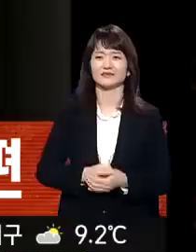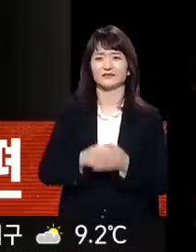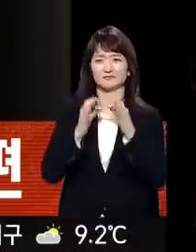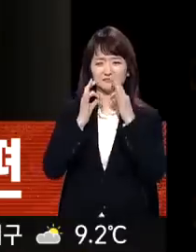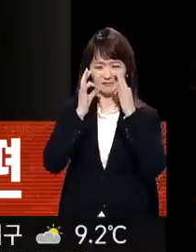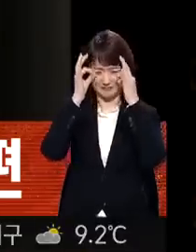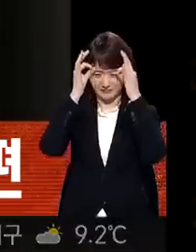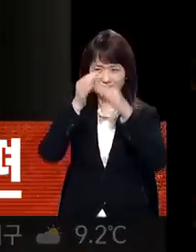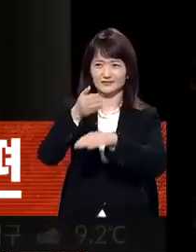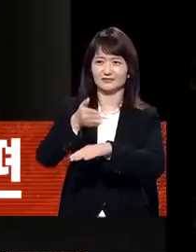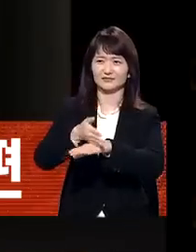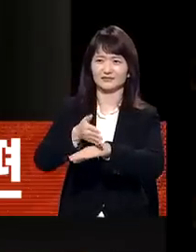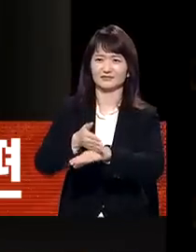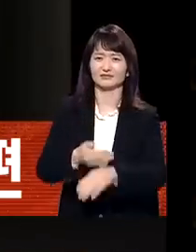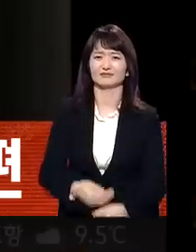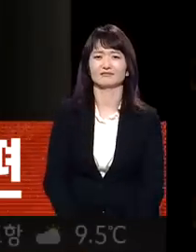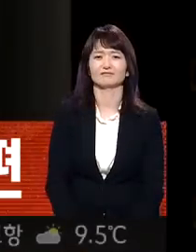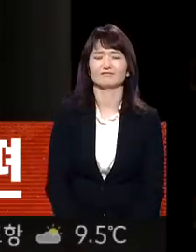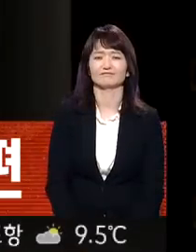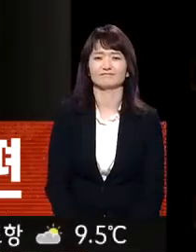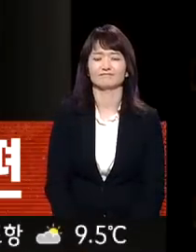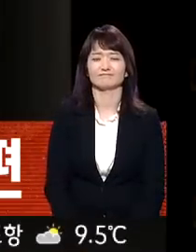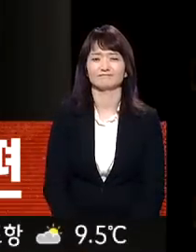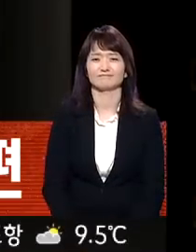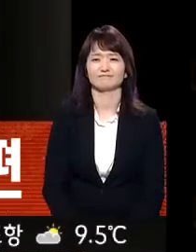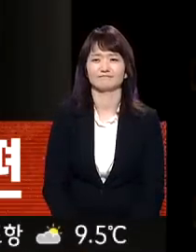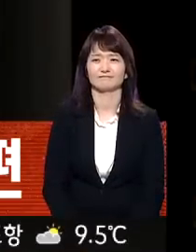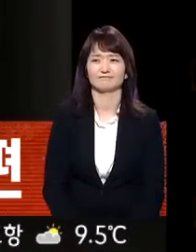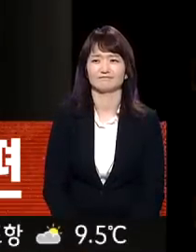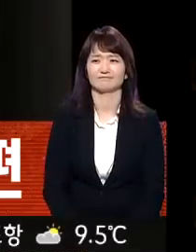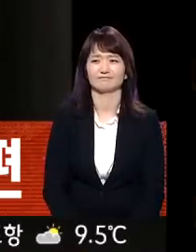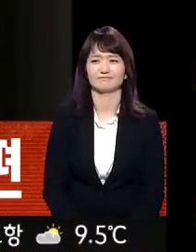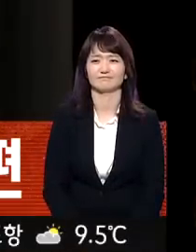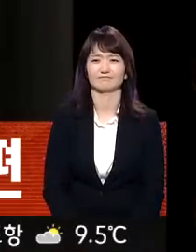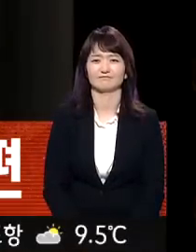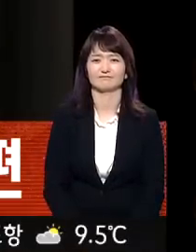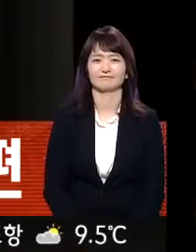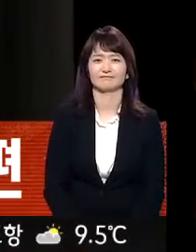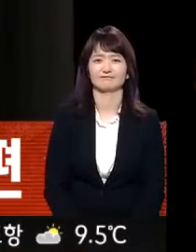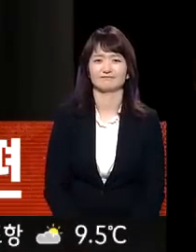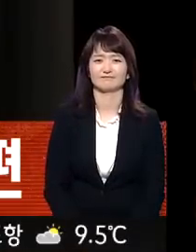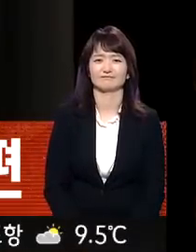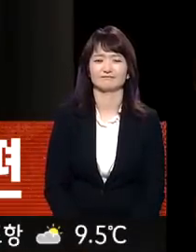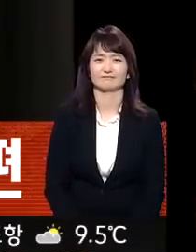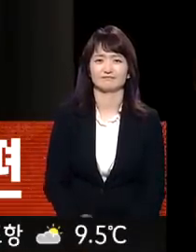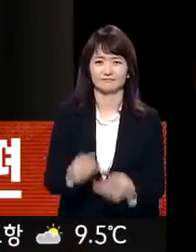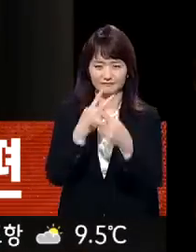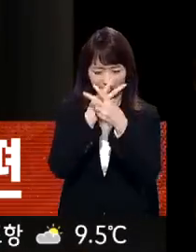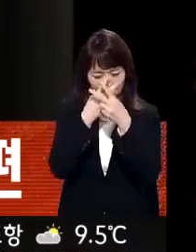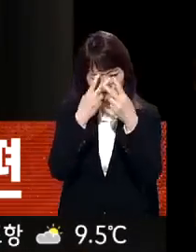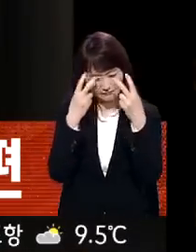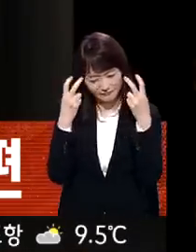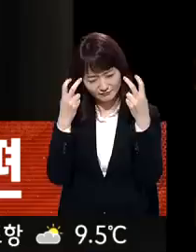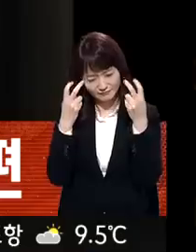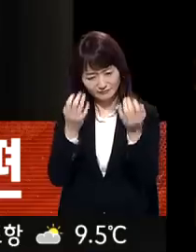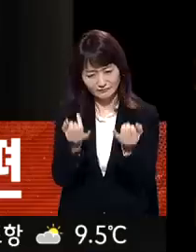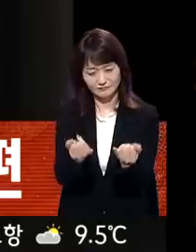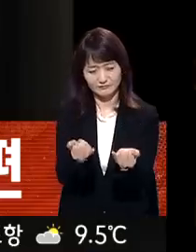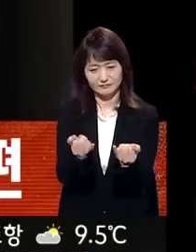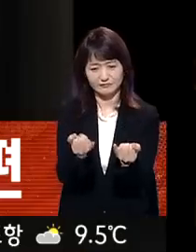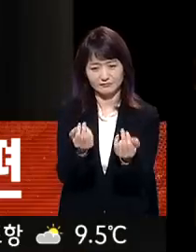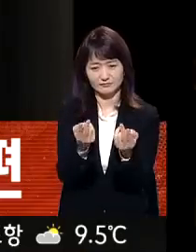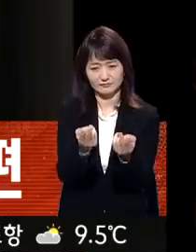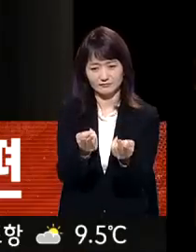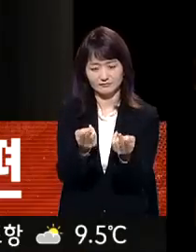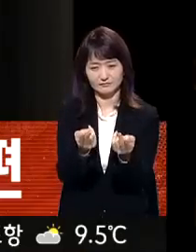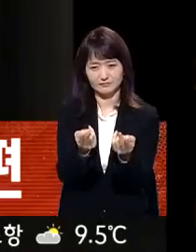정말 감사합니다. 네. 예. 자, 아무튼 정말 이 잠잘 때 이렇게 건드리면 깊은